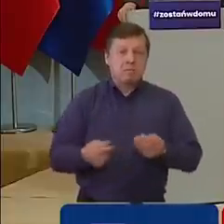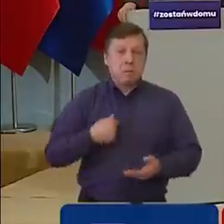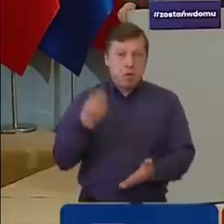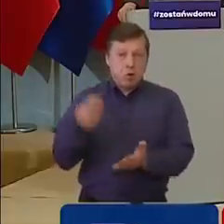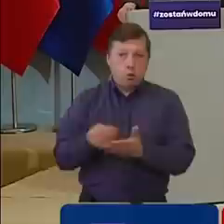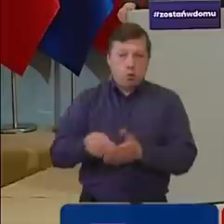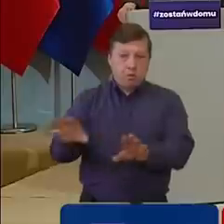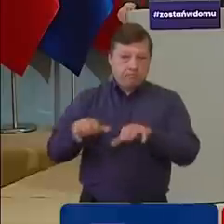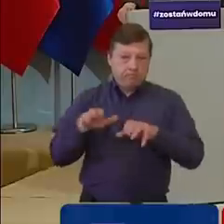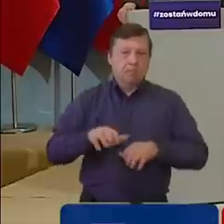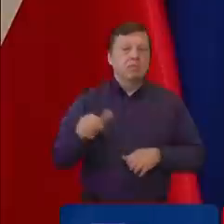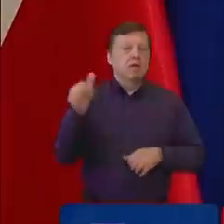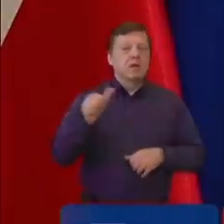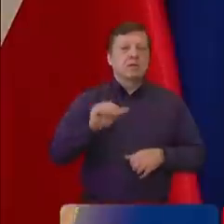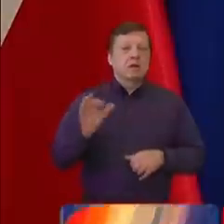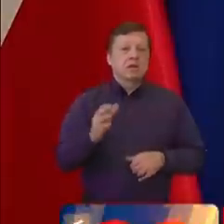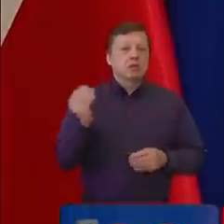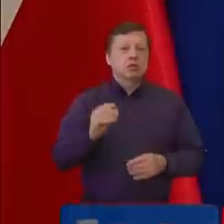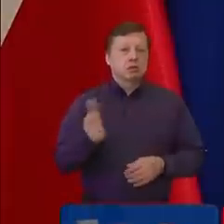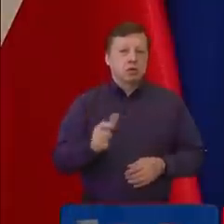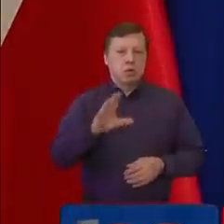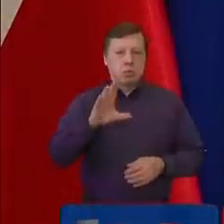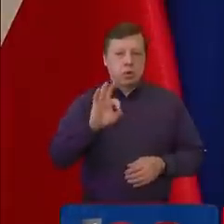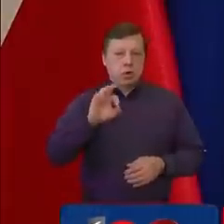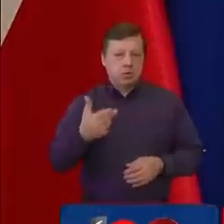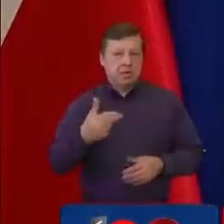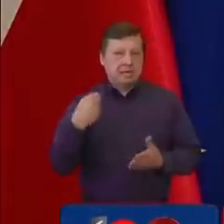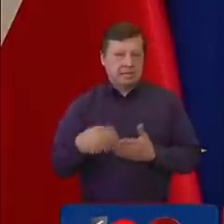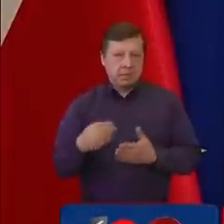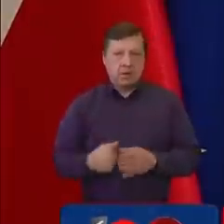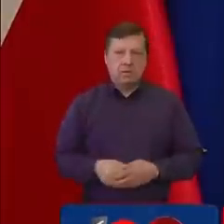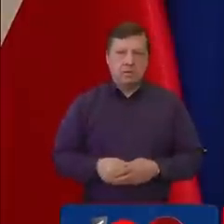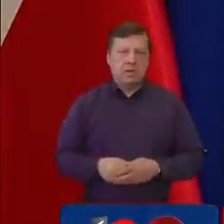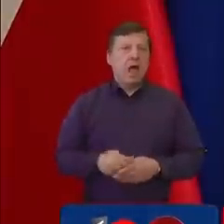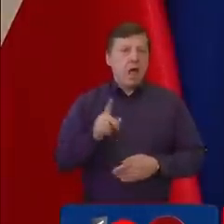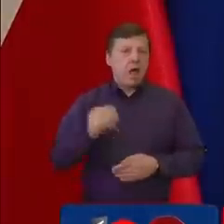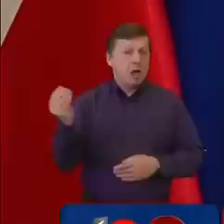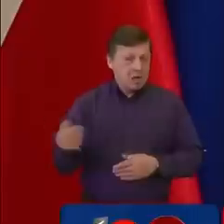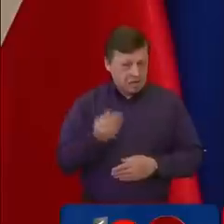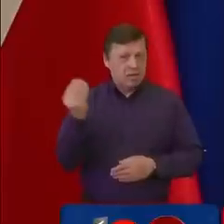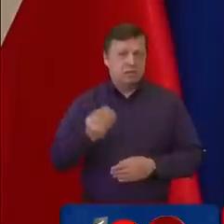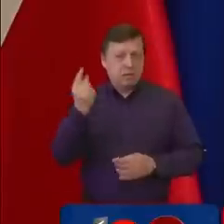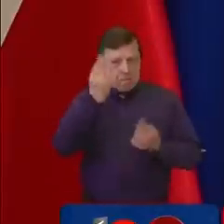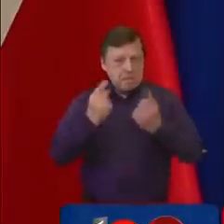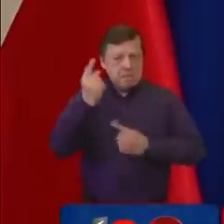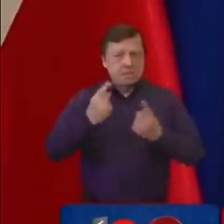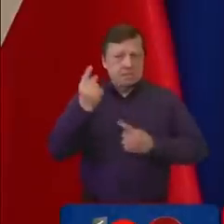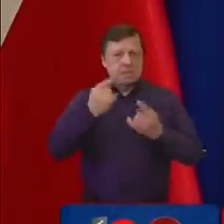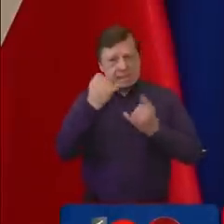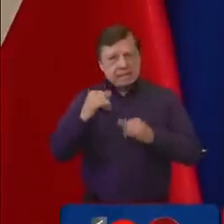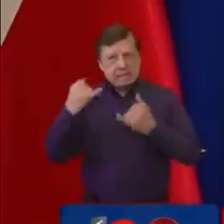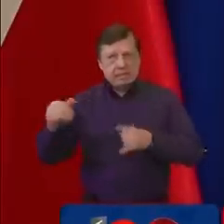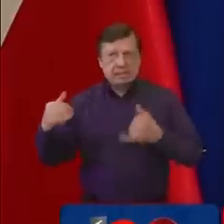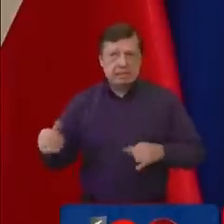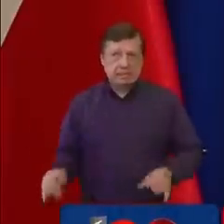o bony skarbowe. I cały czas myślimy o jakichś dalszych jeszcze elementach. No właściwie mamy w